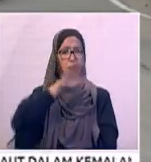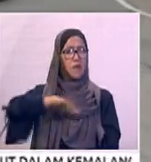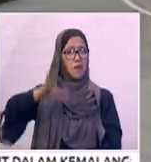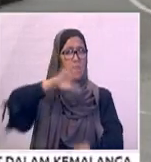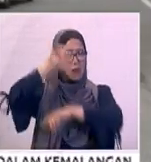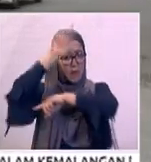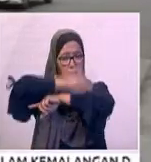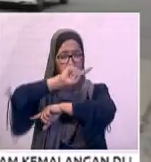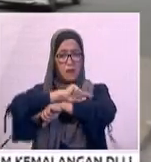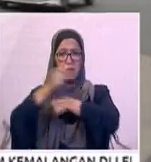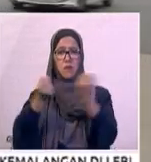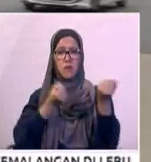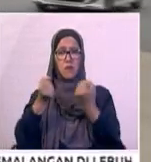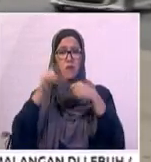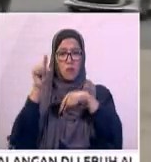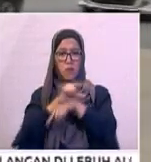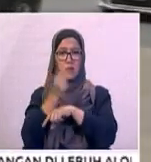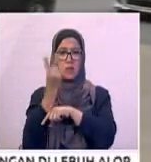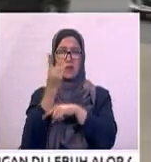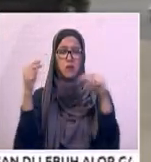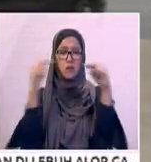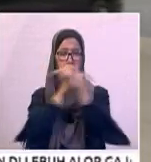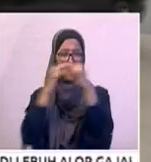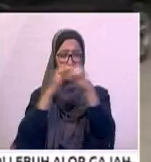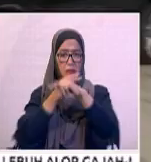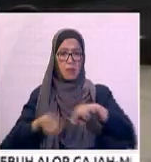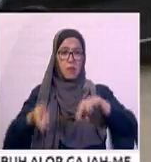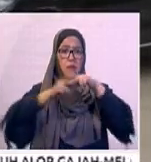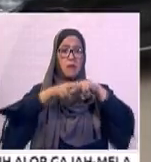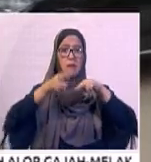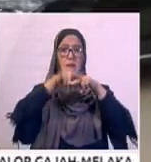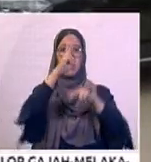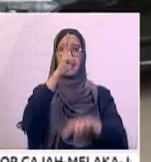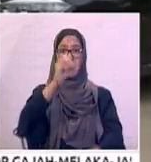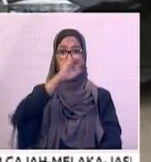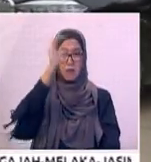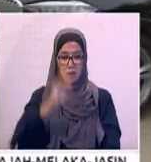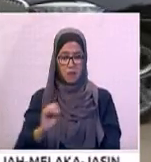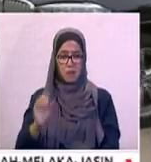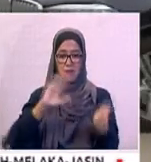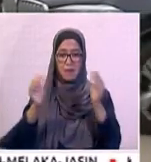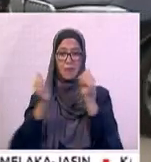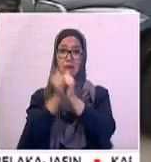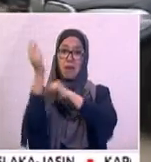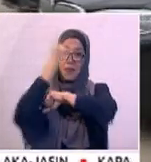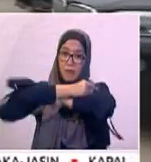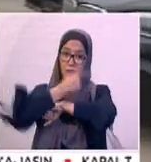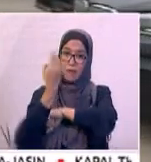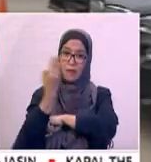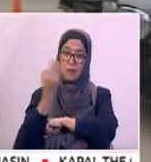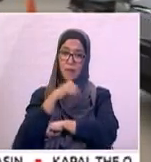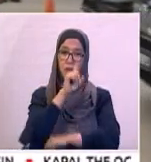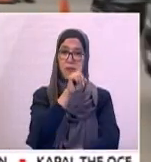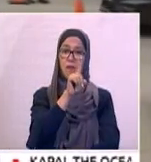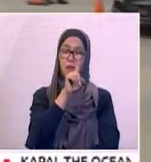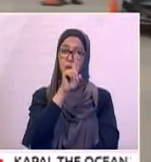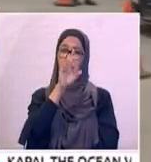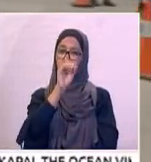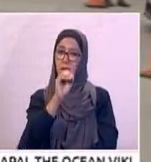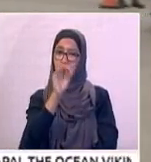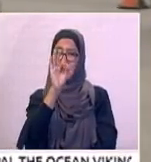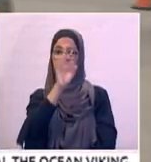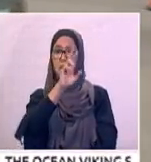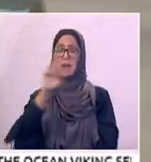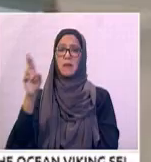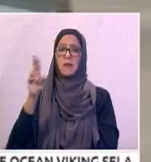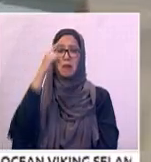yang menggunakan kedua-dua lebuh raya meningkat sehingga 60% berbanding hari biasa, iaitu 109,000 kenderaan sehari